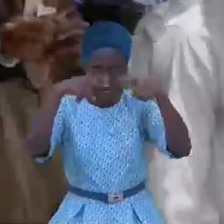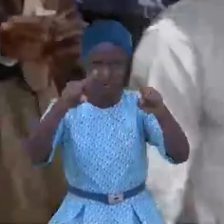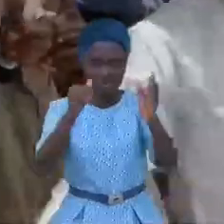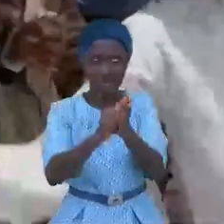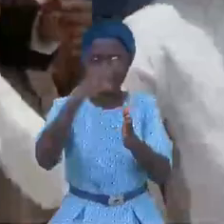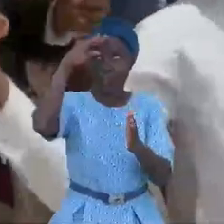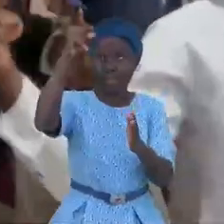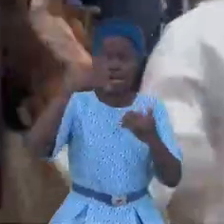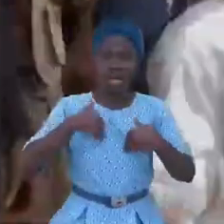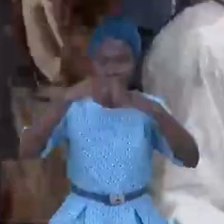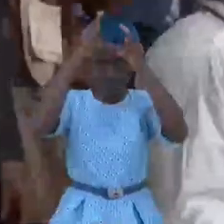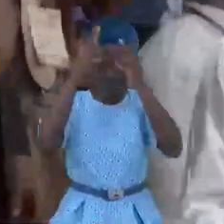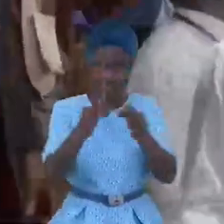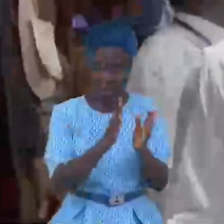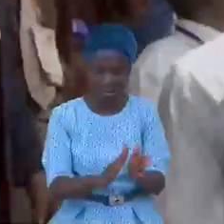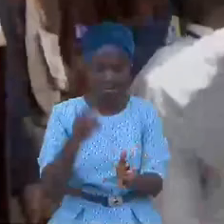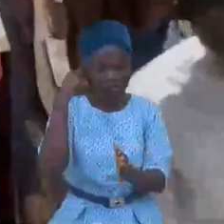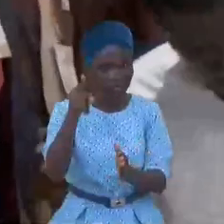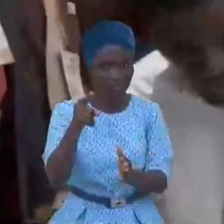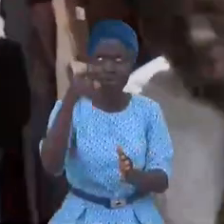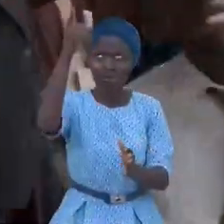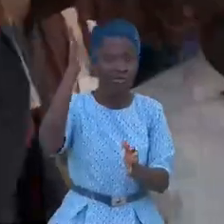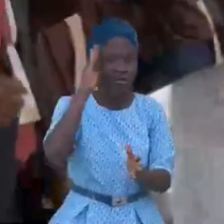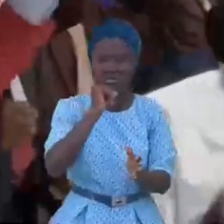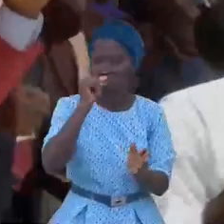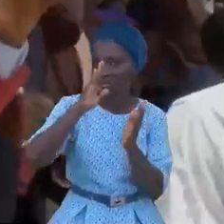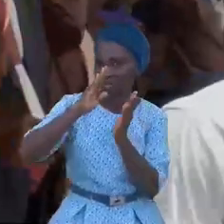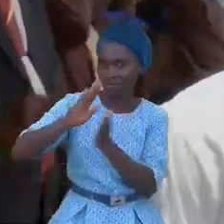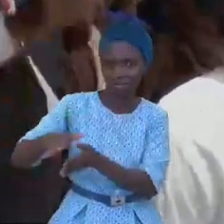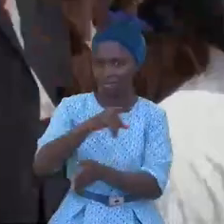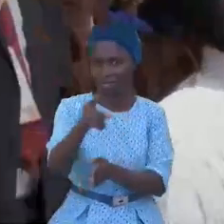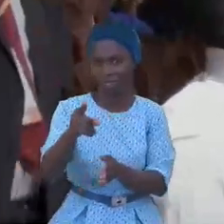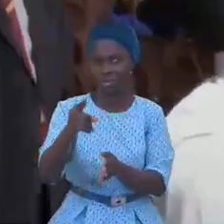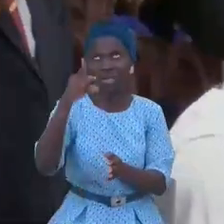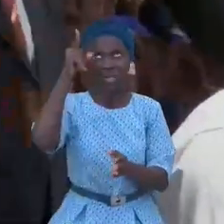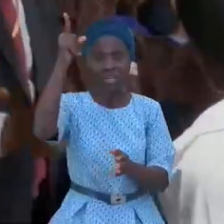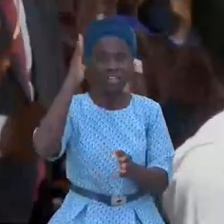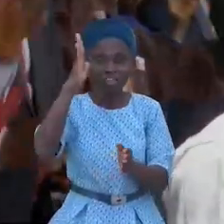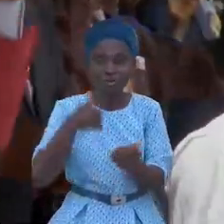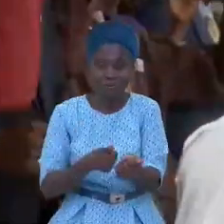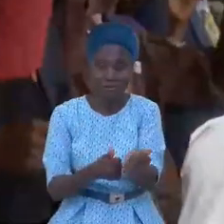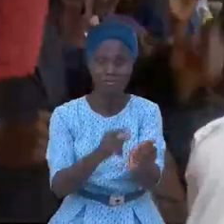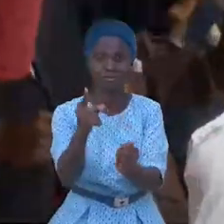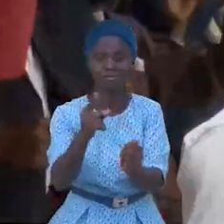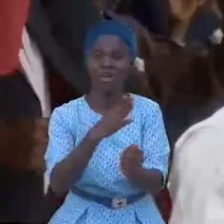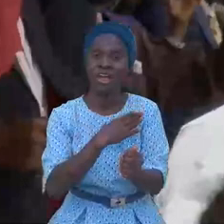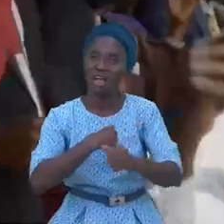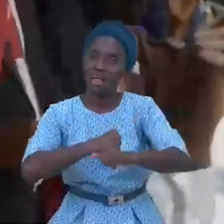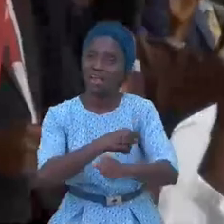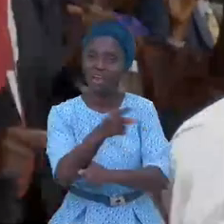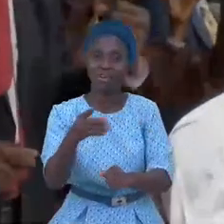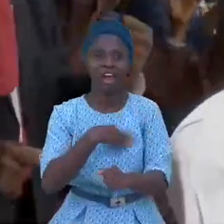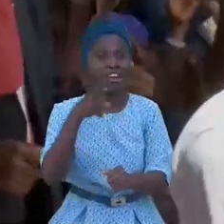toi. Il ne te laissera pas. Il ne va pas t'abandonner. Il sera avec toi. Et tu ne